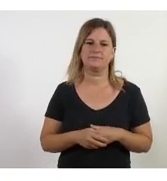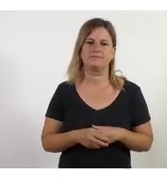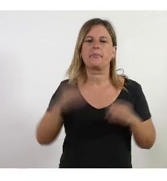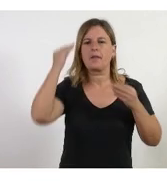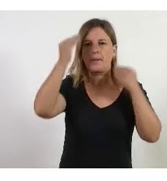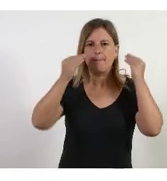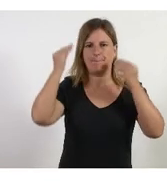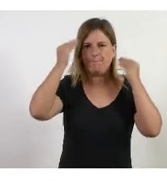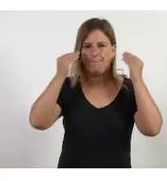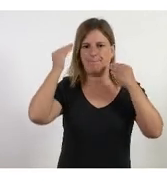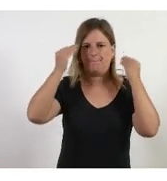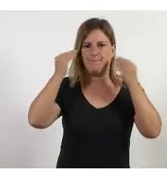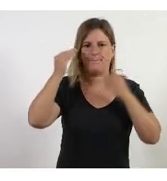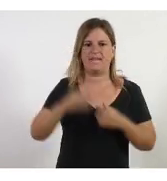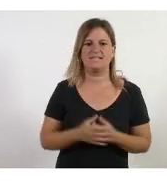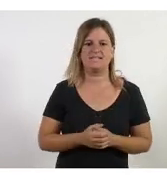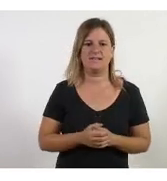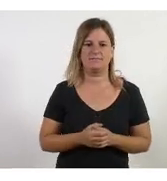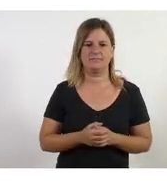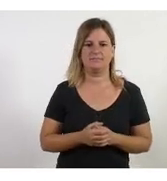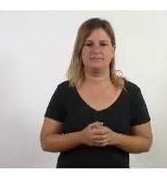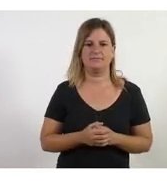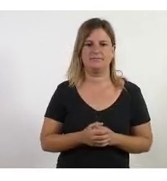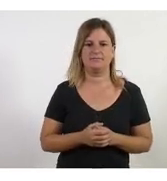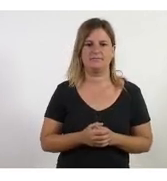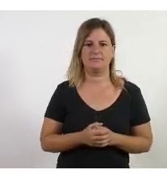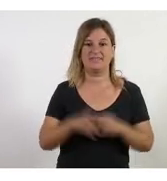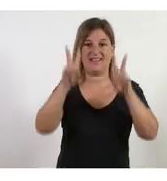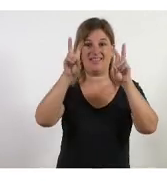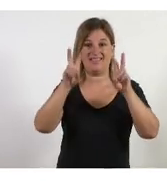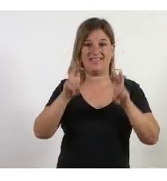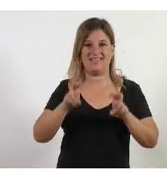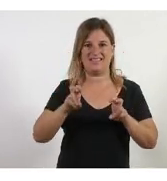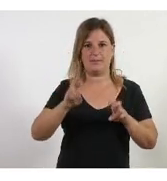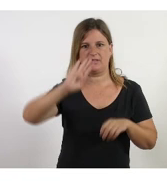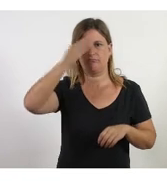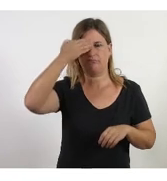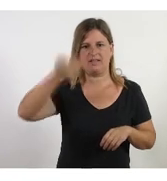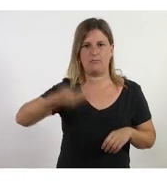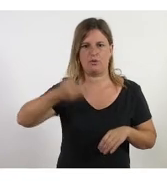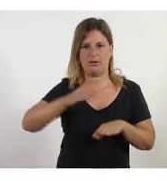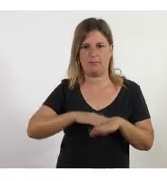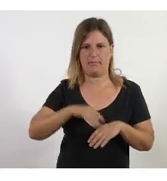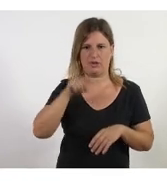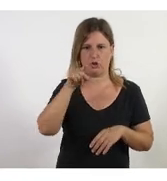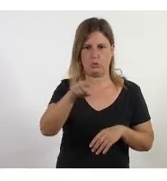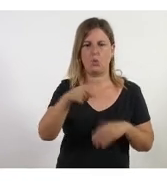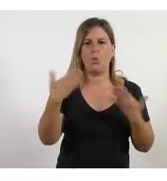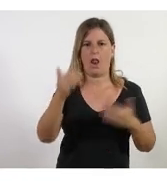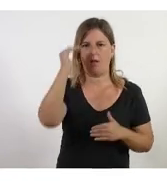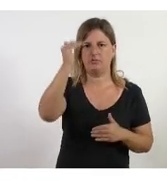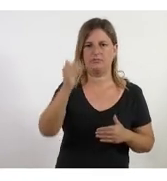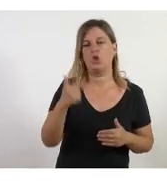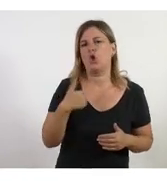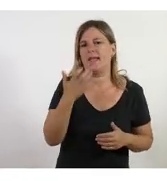Pensa en aquests aspectes de la teva vida que són importants per tu, que són rellevants per tu. Jo he posat